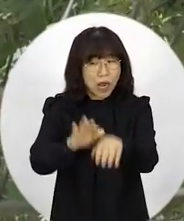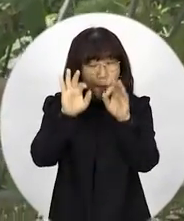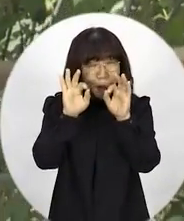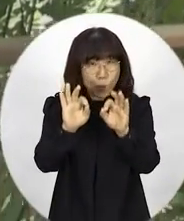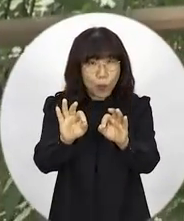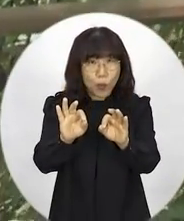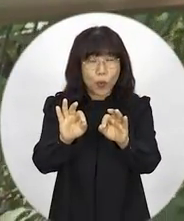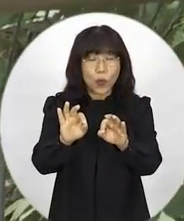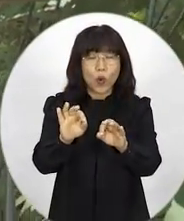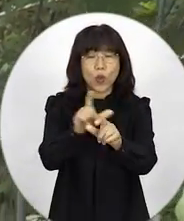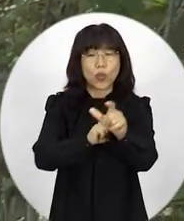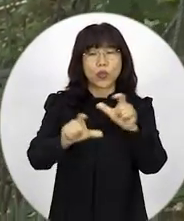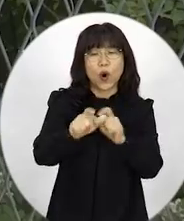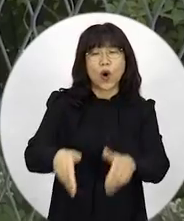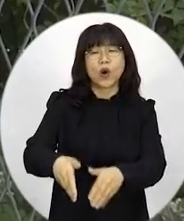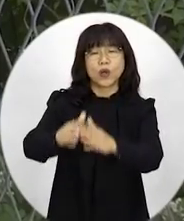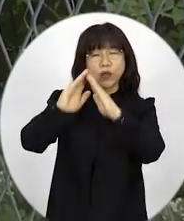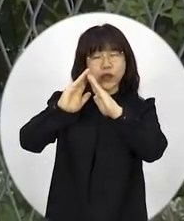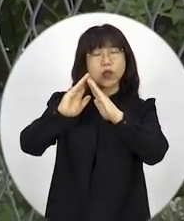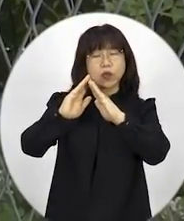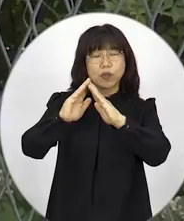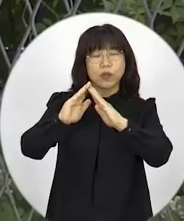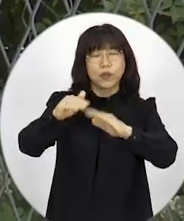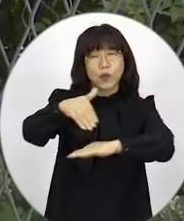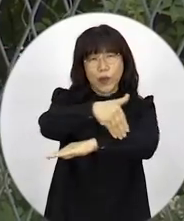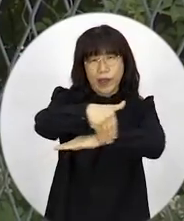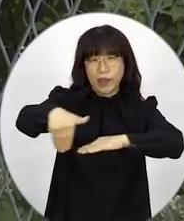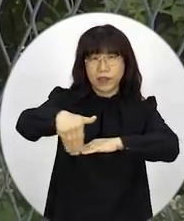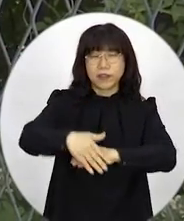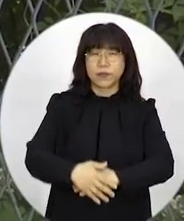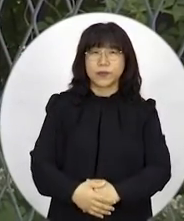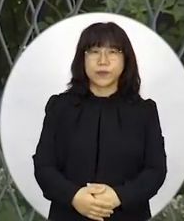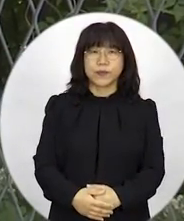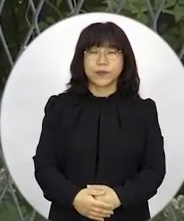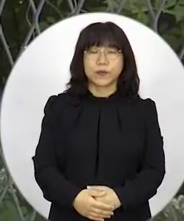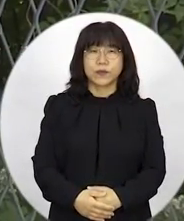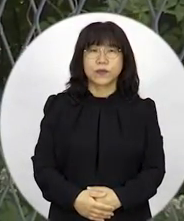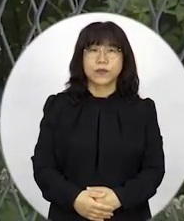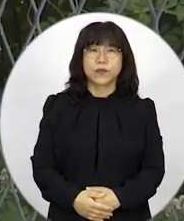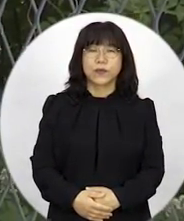상황과 주민 호응도 등을 고려해 추가 설치 여부를 적극 검토할 예정입니다.